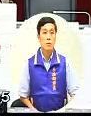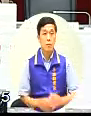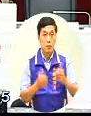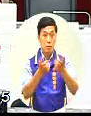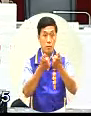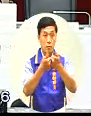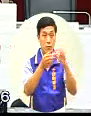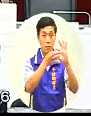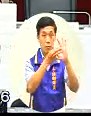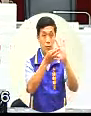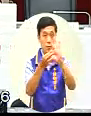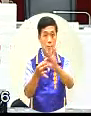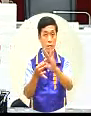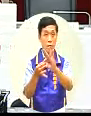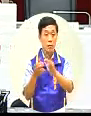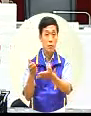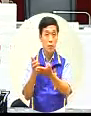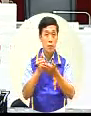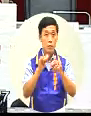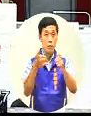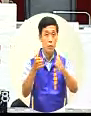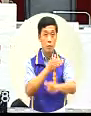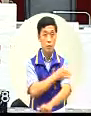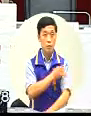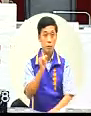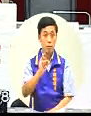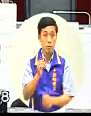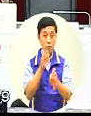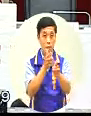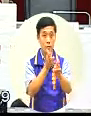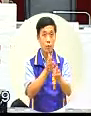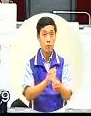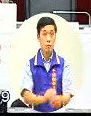继续开会，请陈议员梅娟质询。